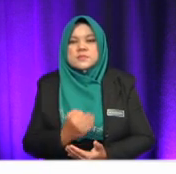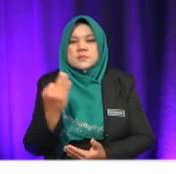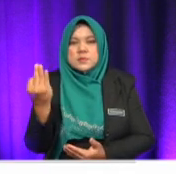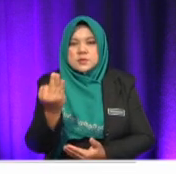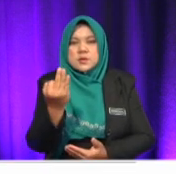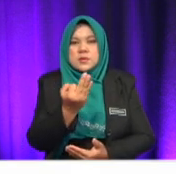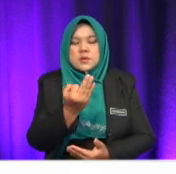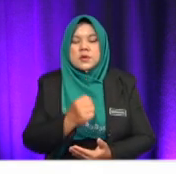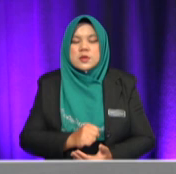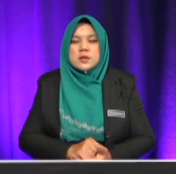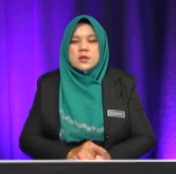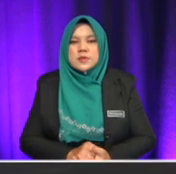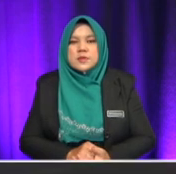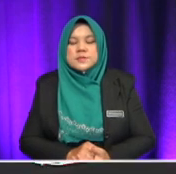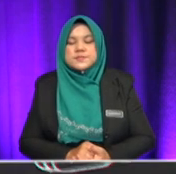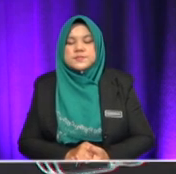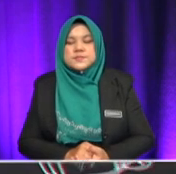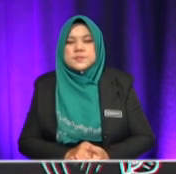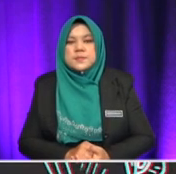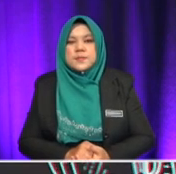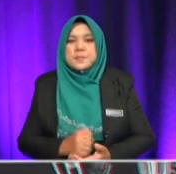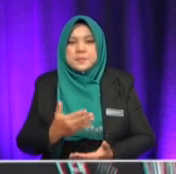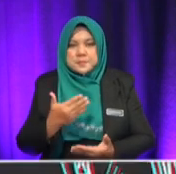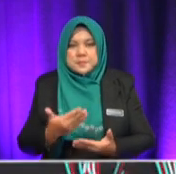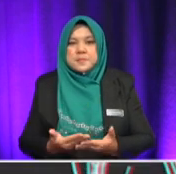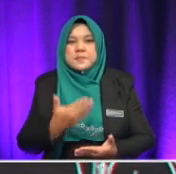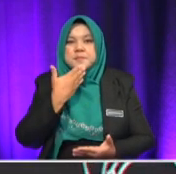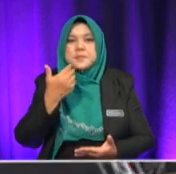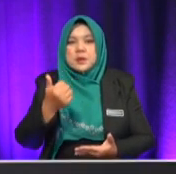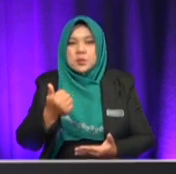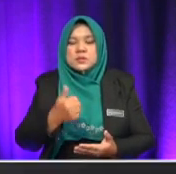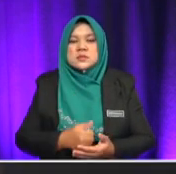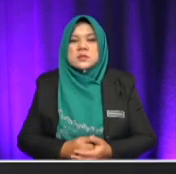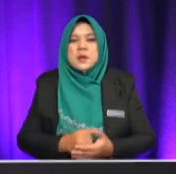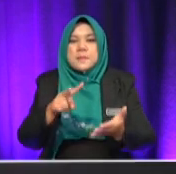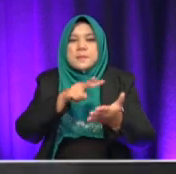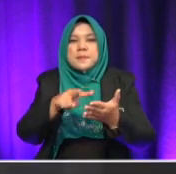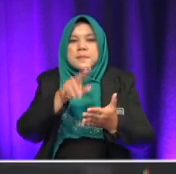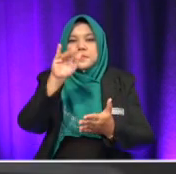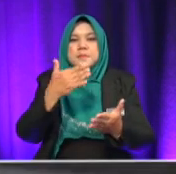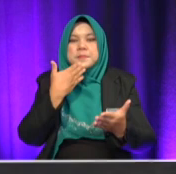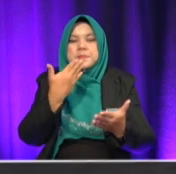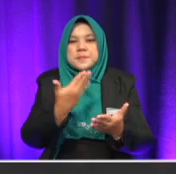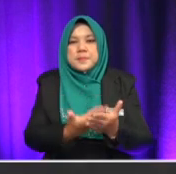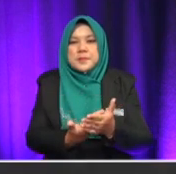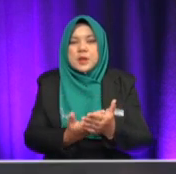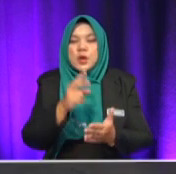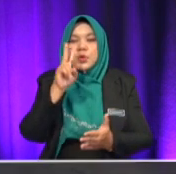Masya Allah Bagus ya Bagus jawaban Oke so bacaan yang baik kita bagi dua